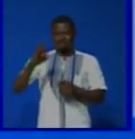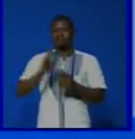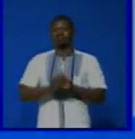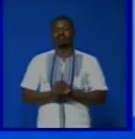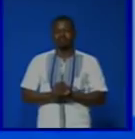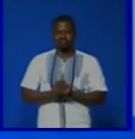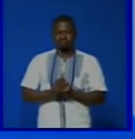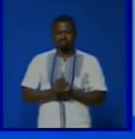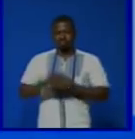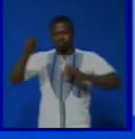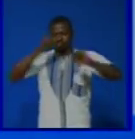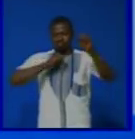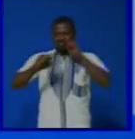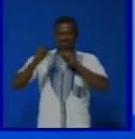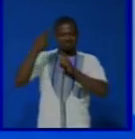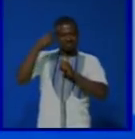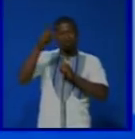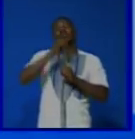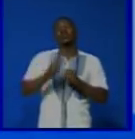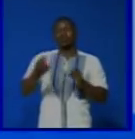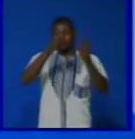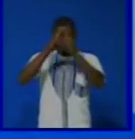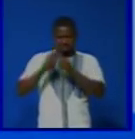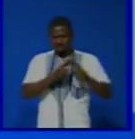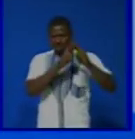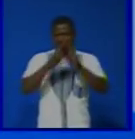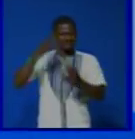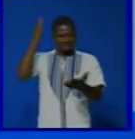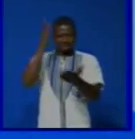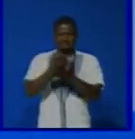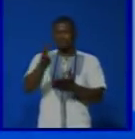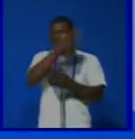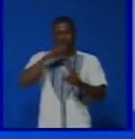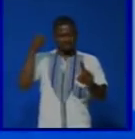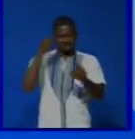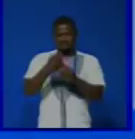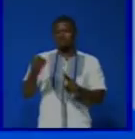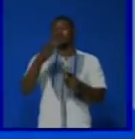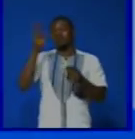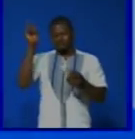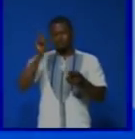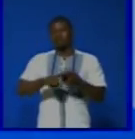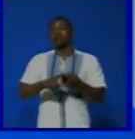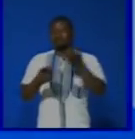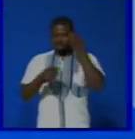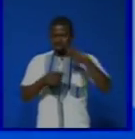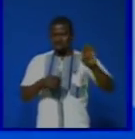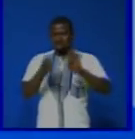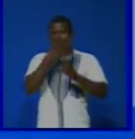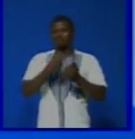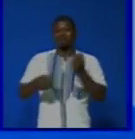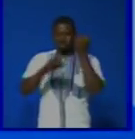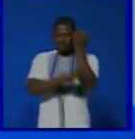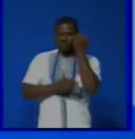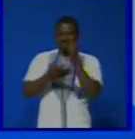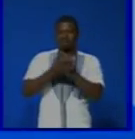sport aussi, pour sonner le rassemblement contre le terrorisme à l'est du Burkina, dénommé YMW Sport, l'initiative a permis de